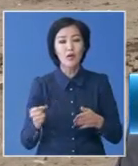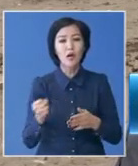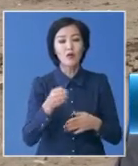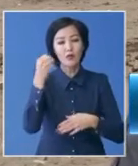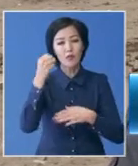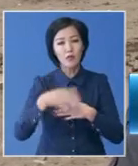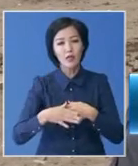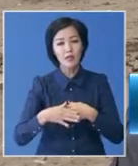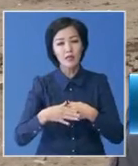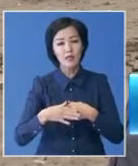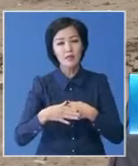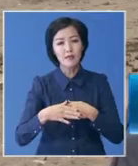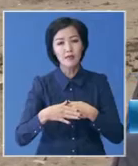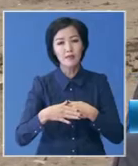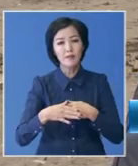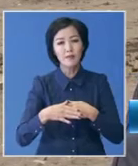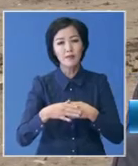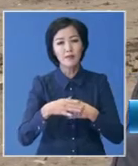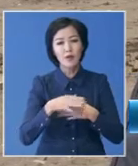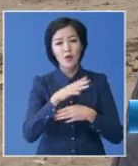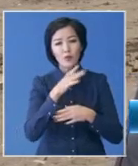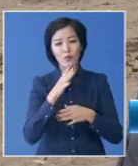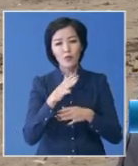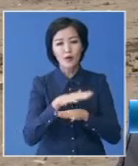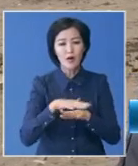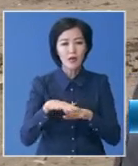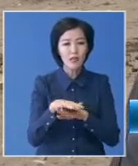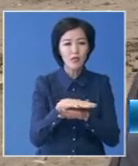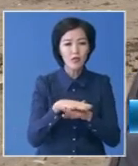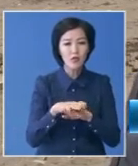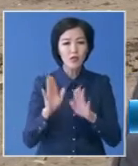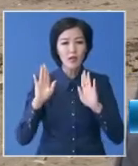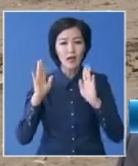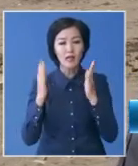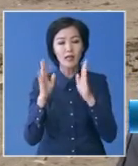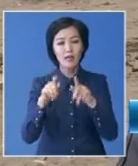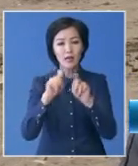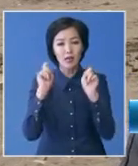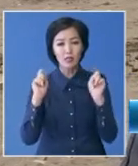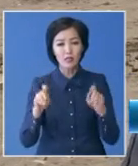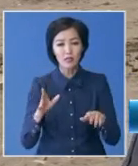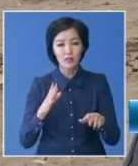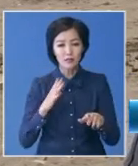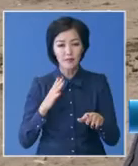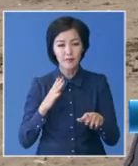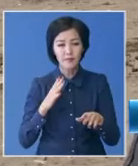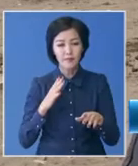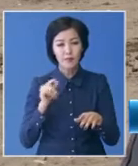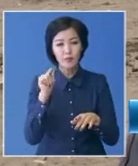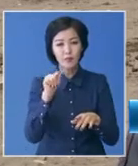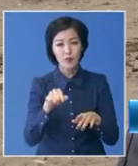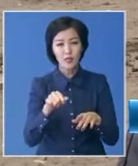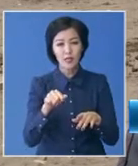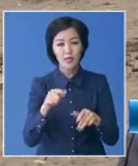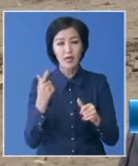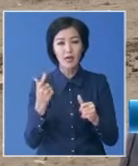орталығынан көбел шоғырланған жерден аллея ашылып жатыр. Бұл аллея